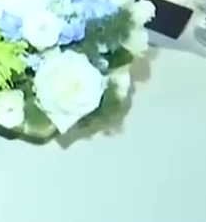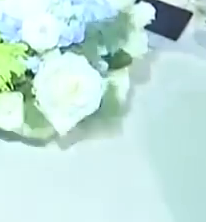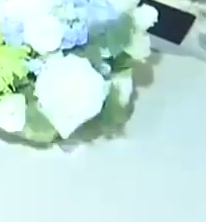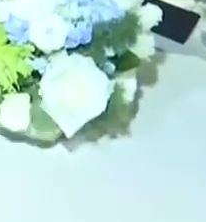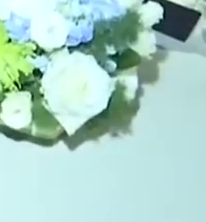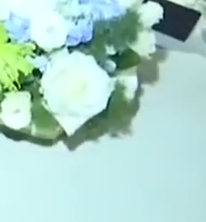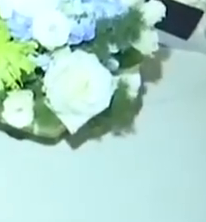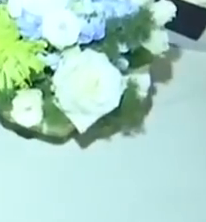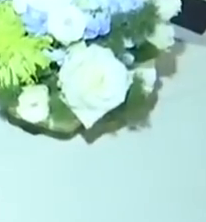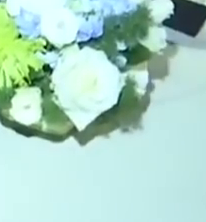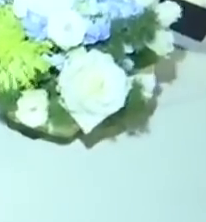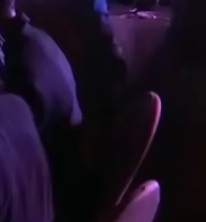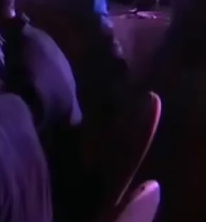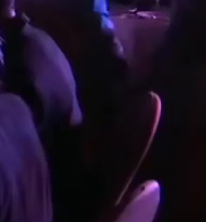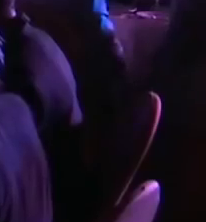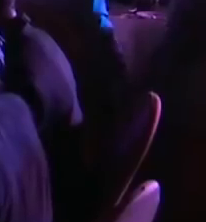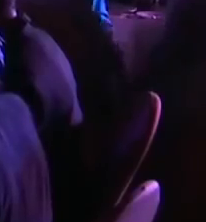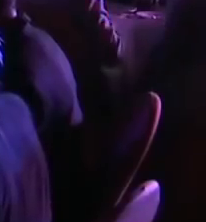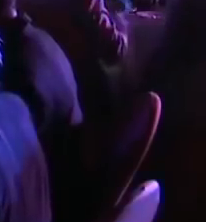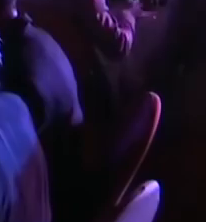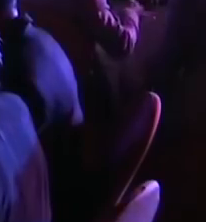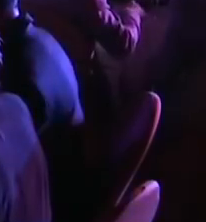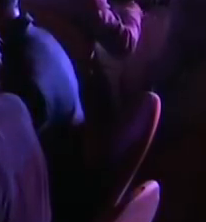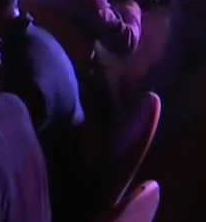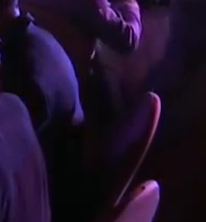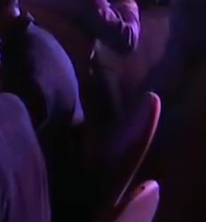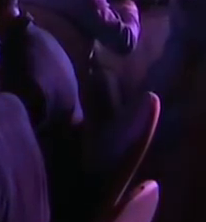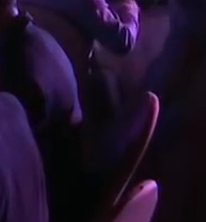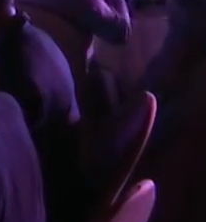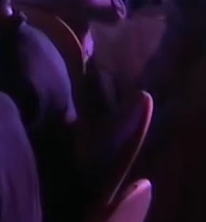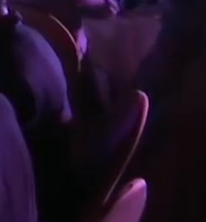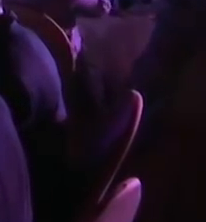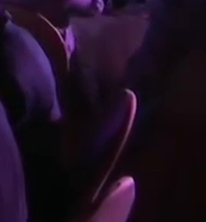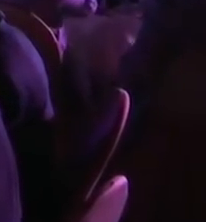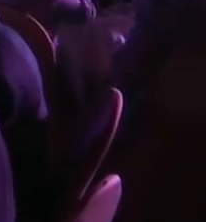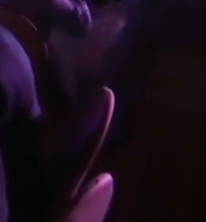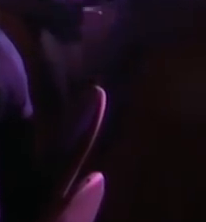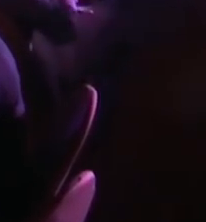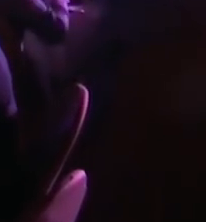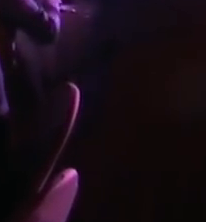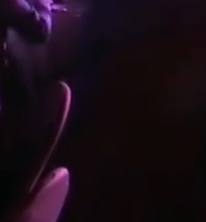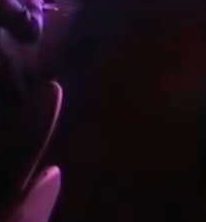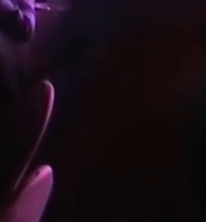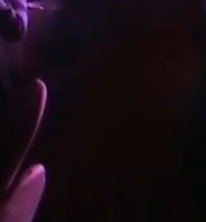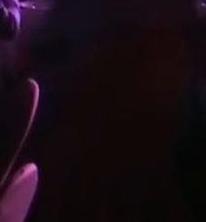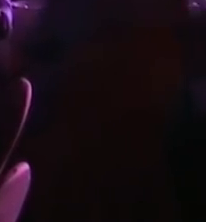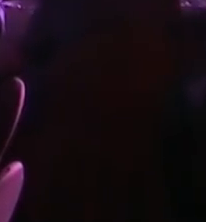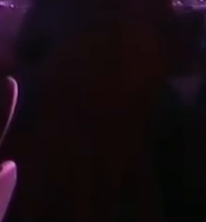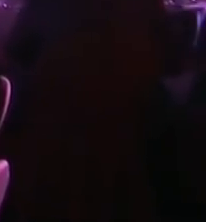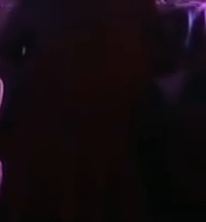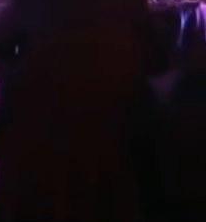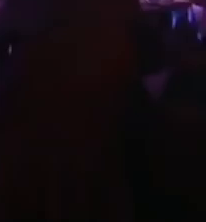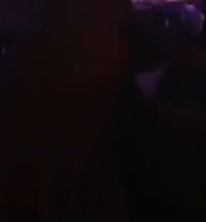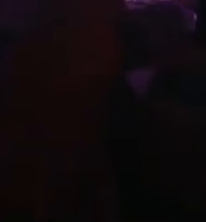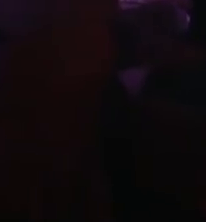ทุนประเทศไทยหนึ่งเดียวของพรรคพลังประชารัฐมีการนำคนสำคัญของพรรคและนักการเมืองต่างพรรคและนักธุรกิจเข้าร่วมงานโดย